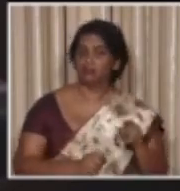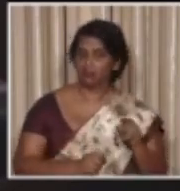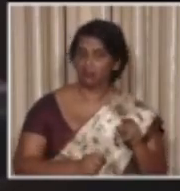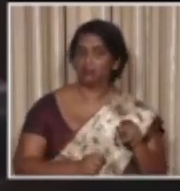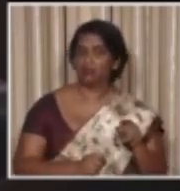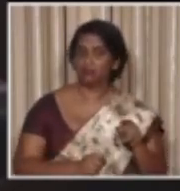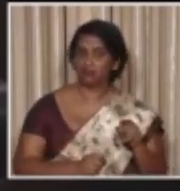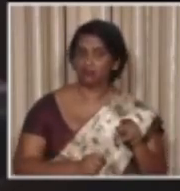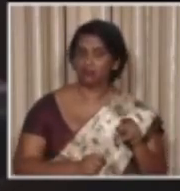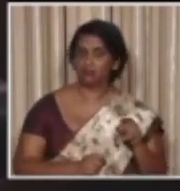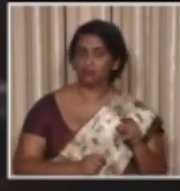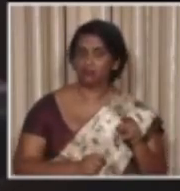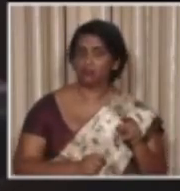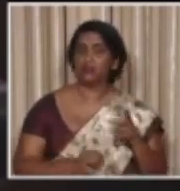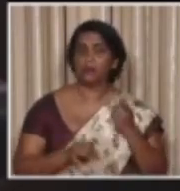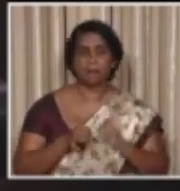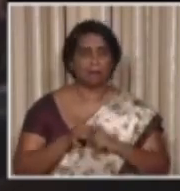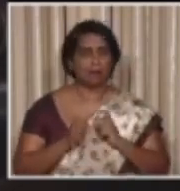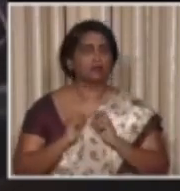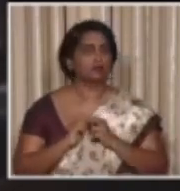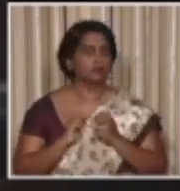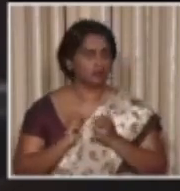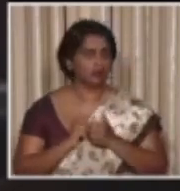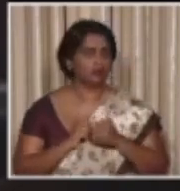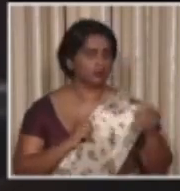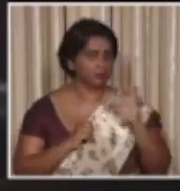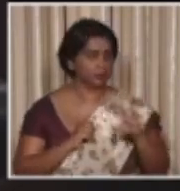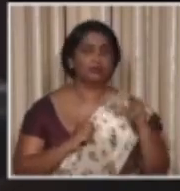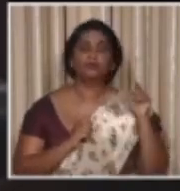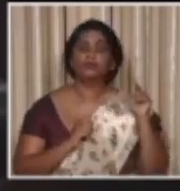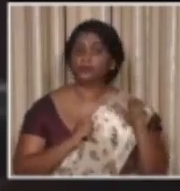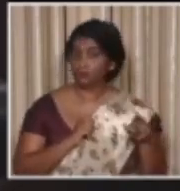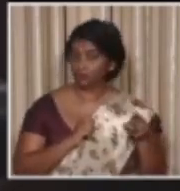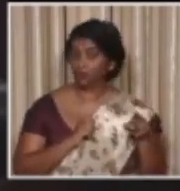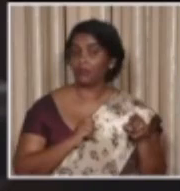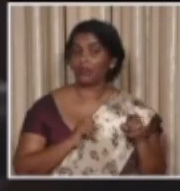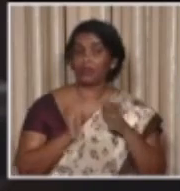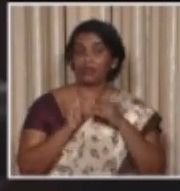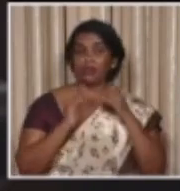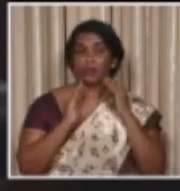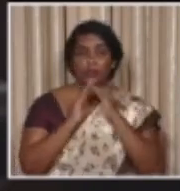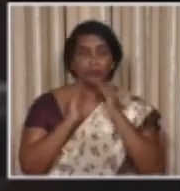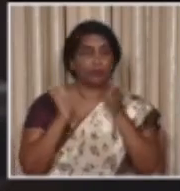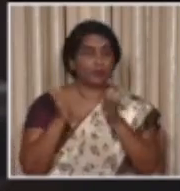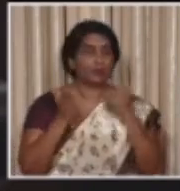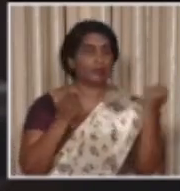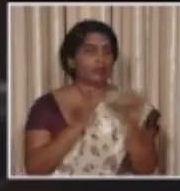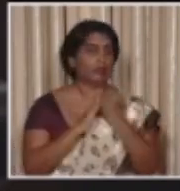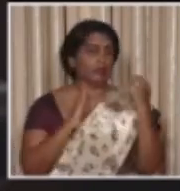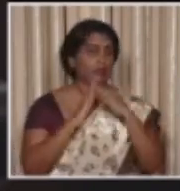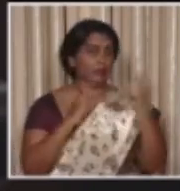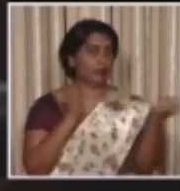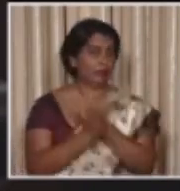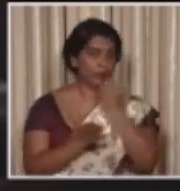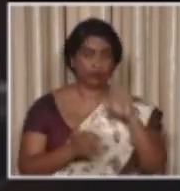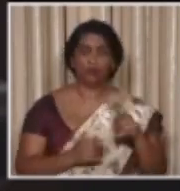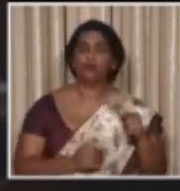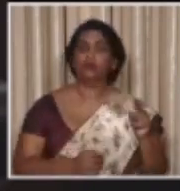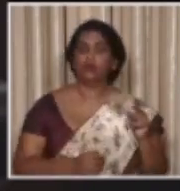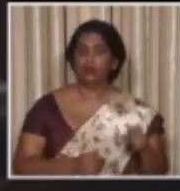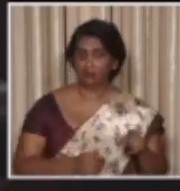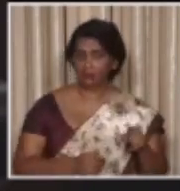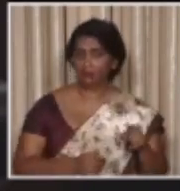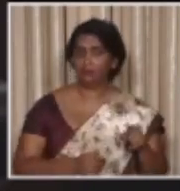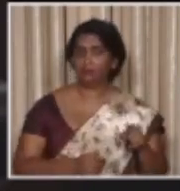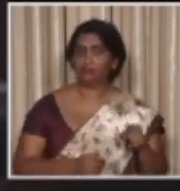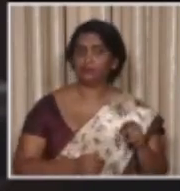தொழிலாளர்கள் தற்காலிக குடியிருப்பிலே இருக்கக்கூடிய அந்த தோட்ட தொழிலாளர்களினுடைய அந்த தற்காலிக குடியிருப்புகள் 83